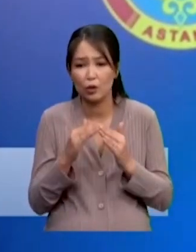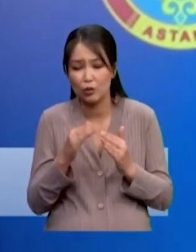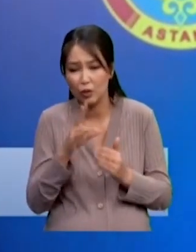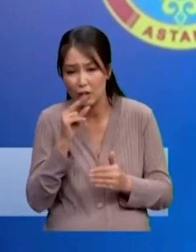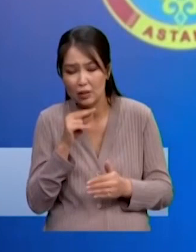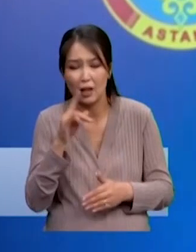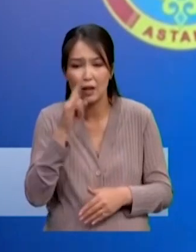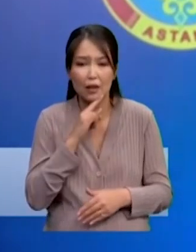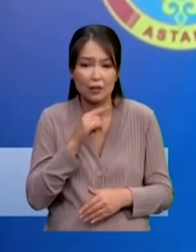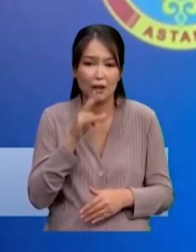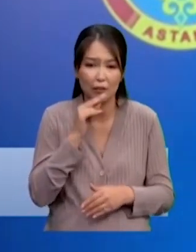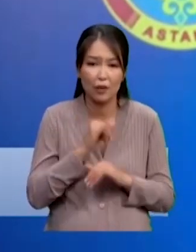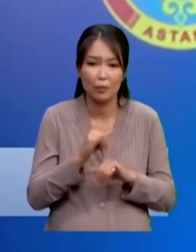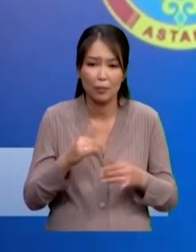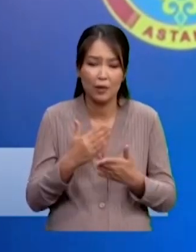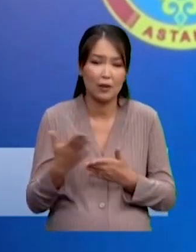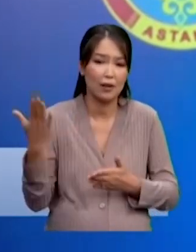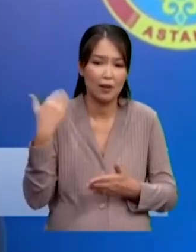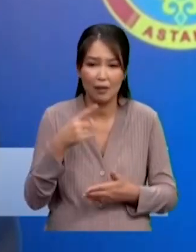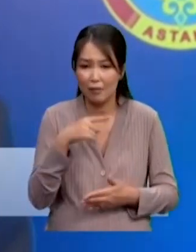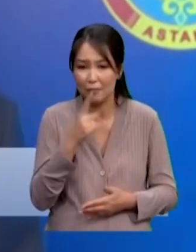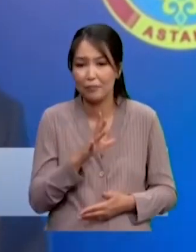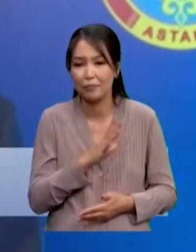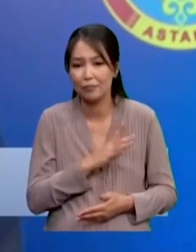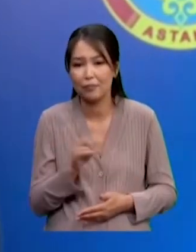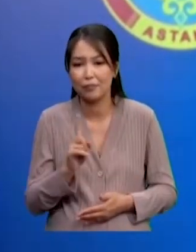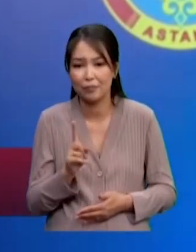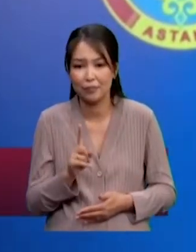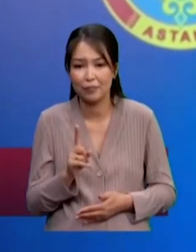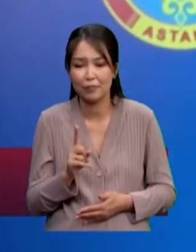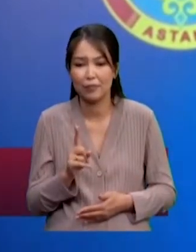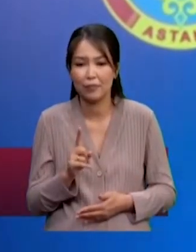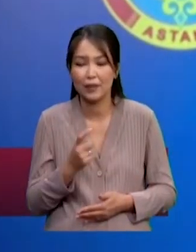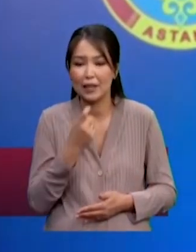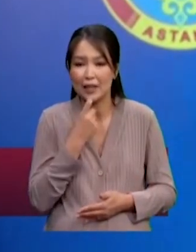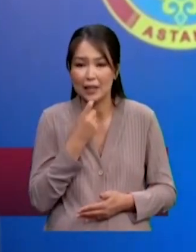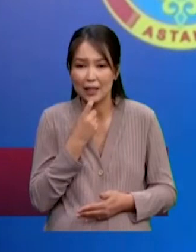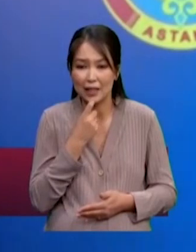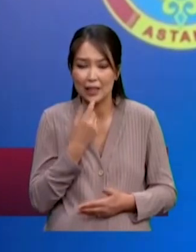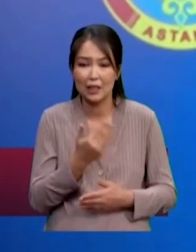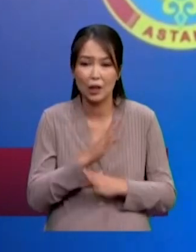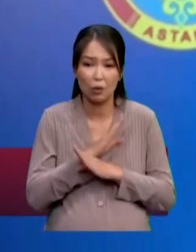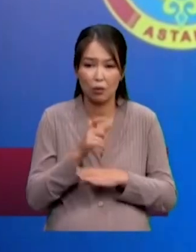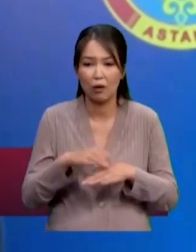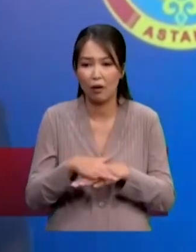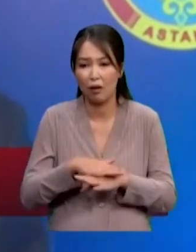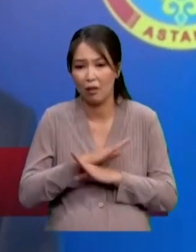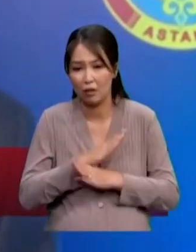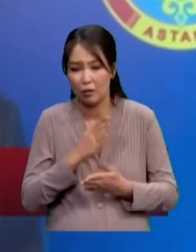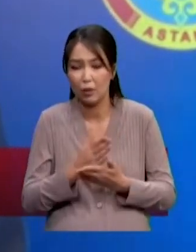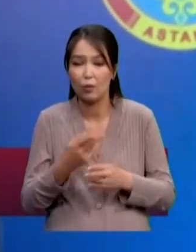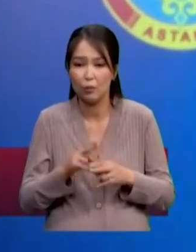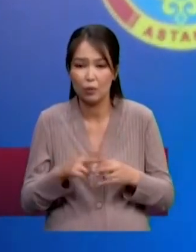тілін сақтағанбыз. Енді бұрыннан да айтқан, тілі өлген халық, тірі өлген халық дейді ғой. Бізге деген